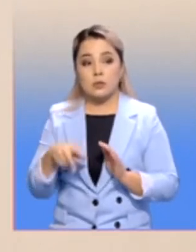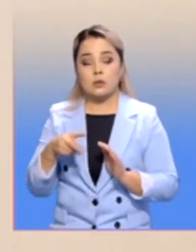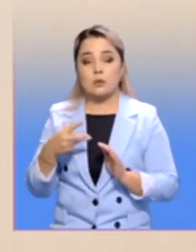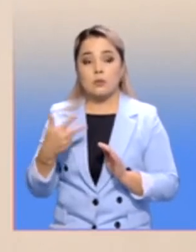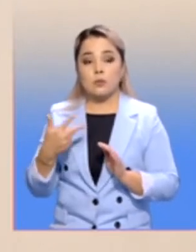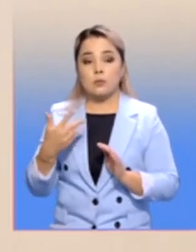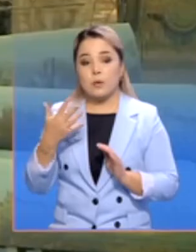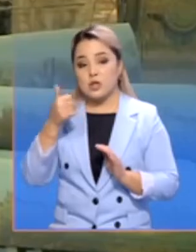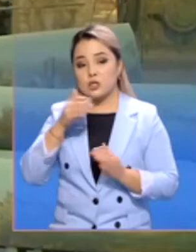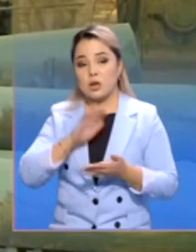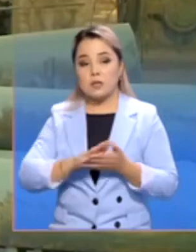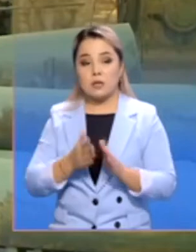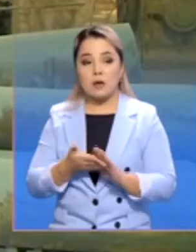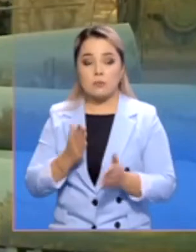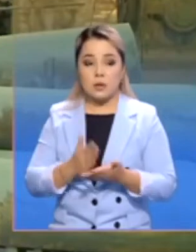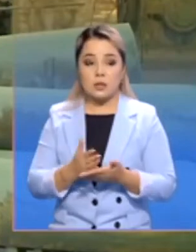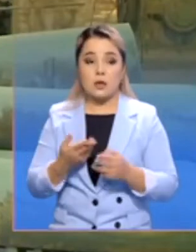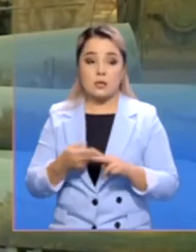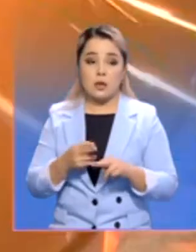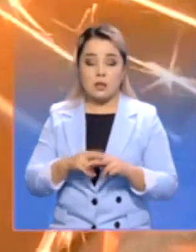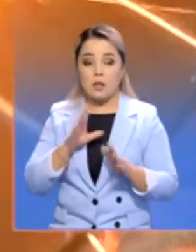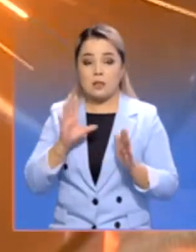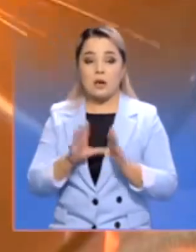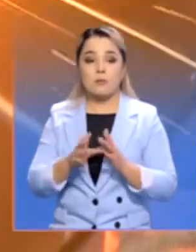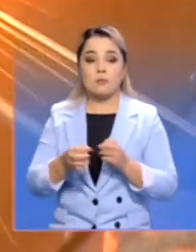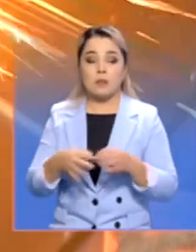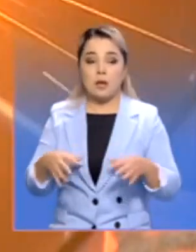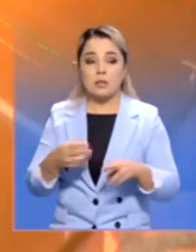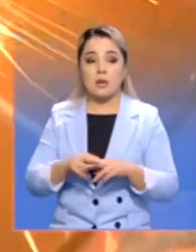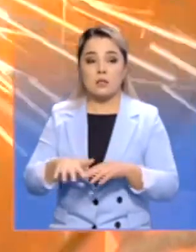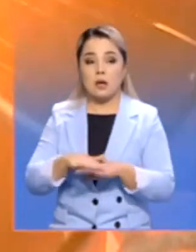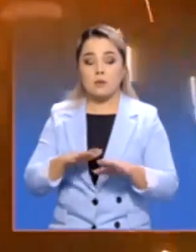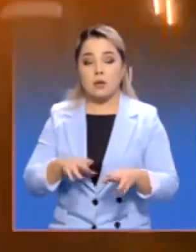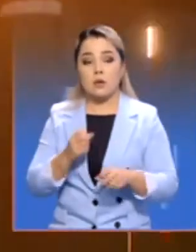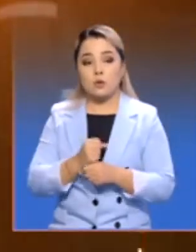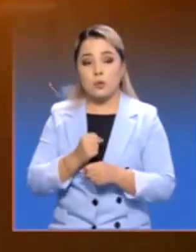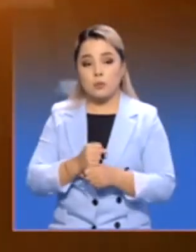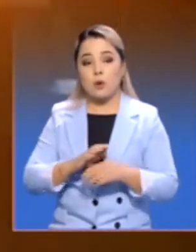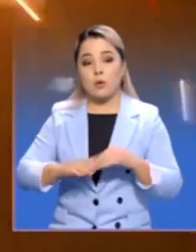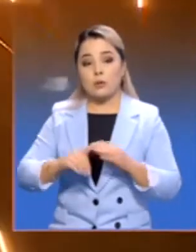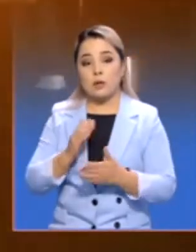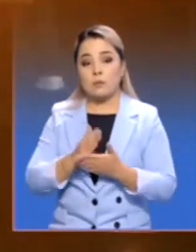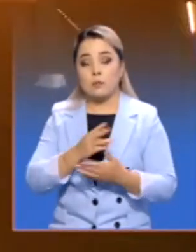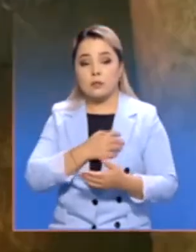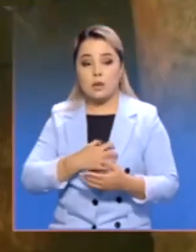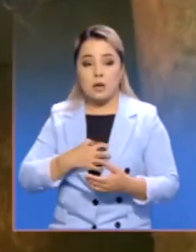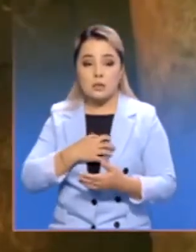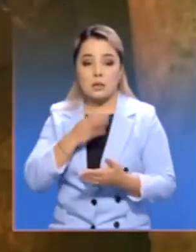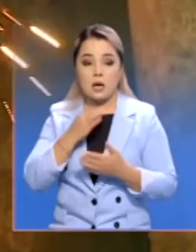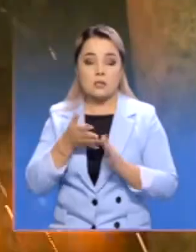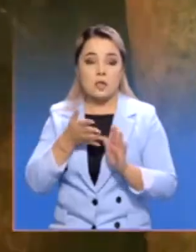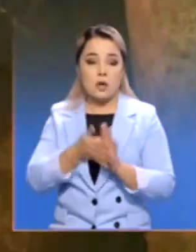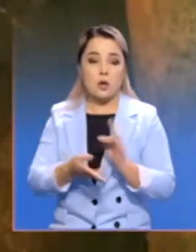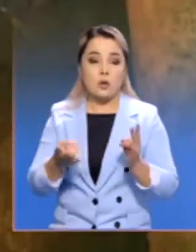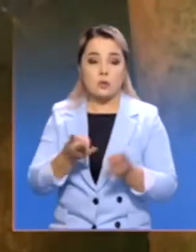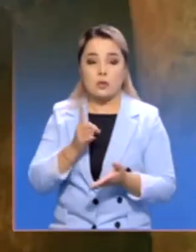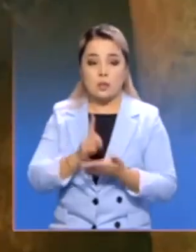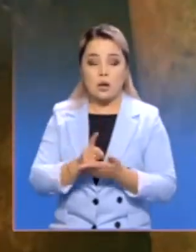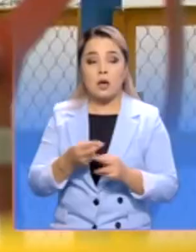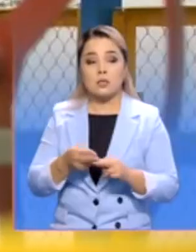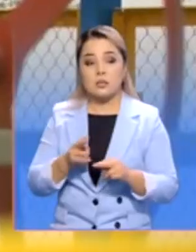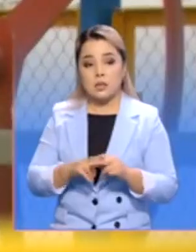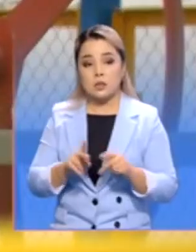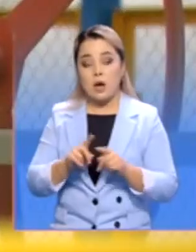2032-2035 жыл болады. Яғни атом электр станциясы іске қосылғанша қолда барды қажетімізге жарата тұру керек.